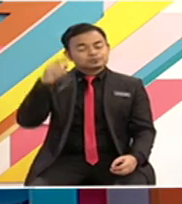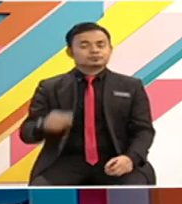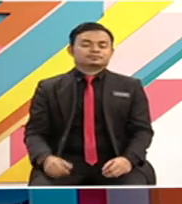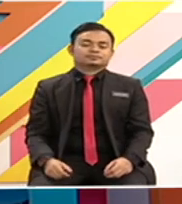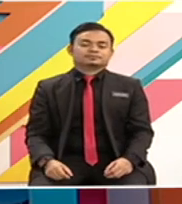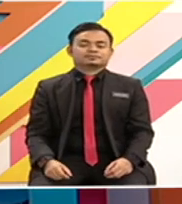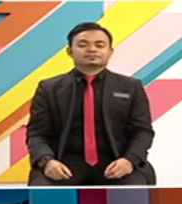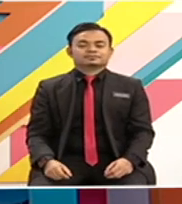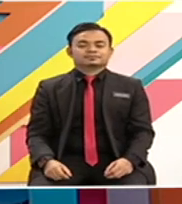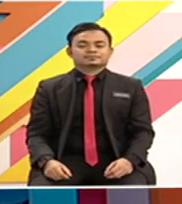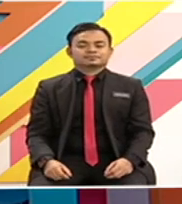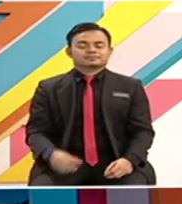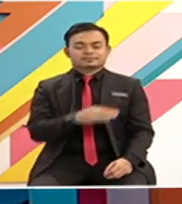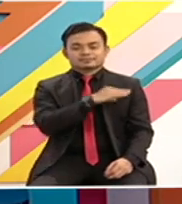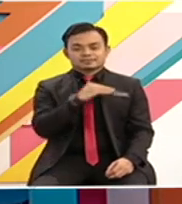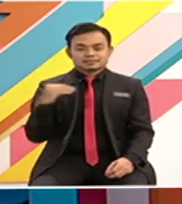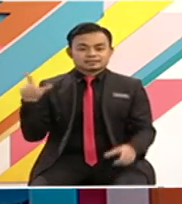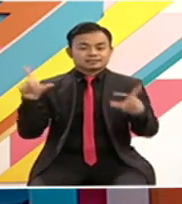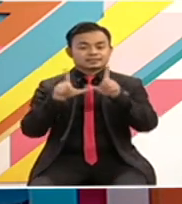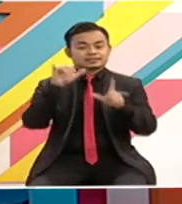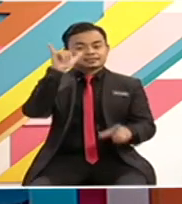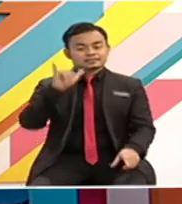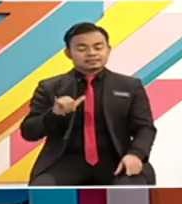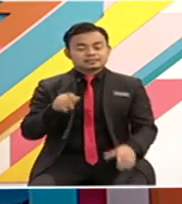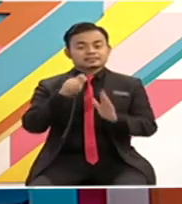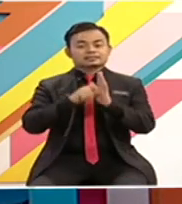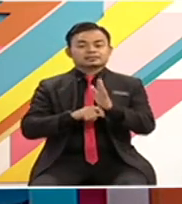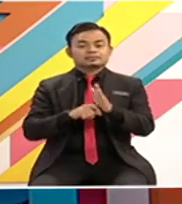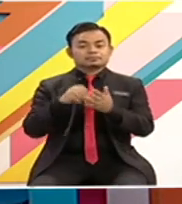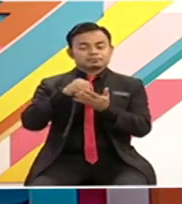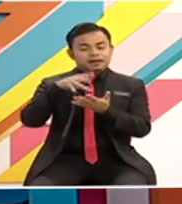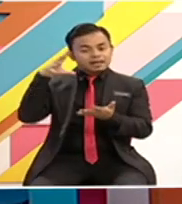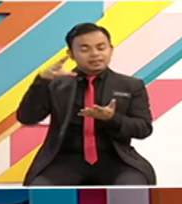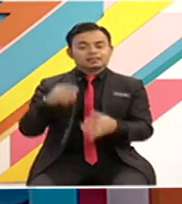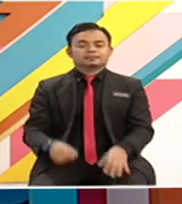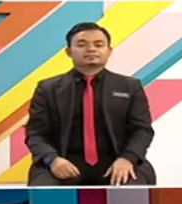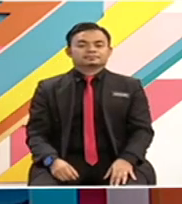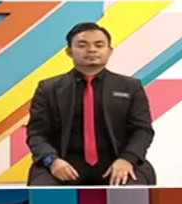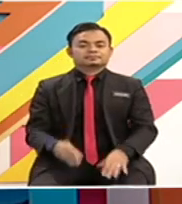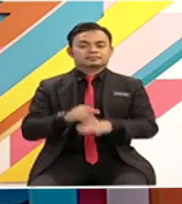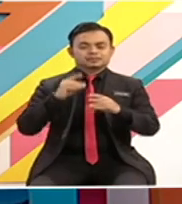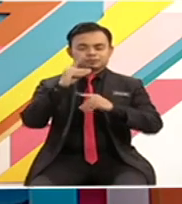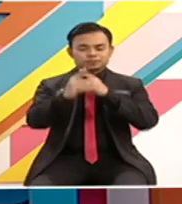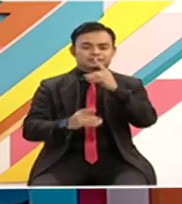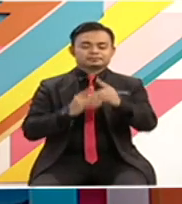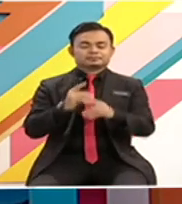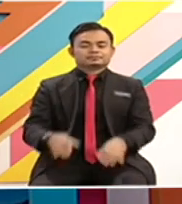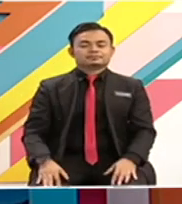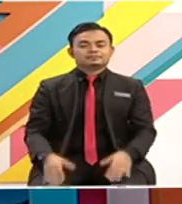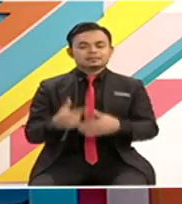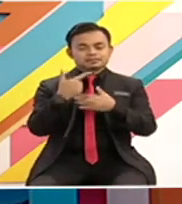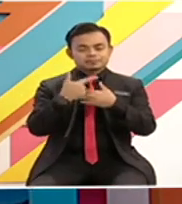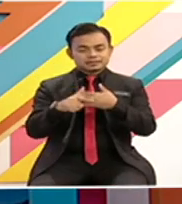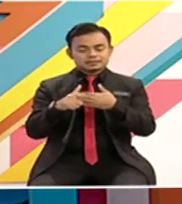paling termahal yang trendy juga unik akrilik ya betul kece dan selepasnya kita biar